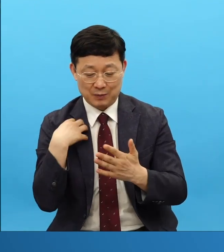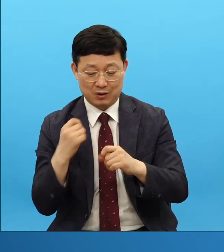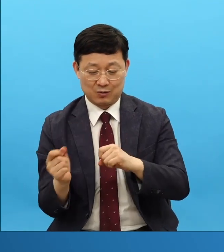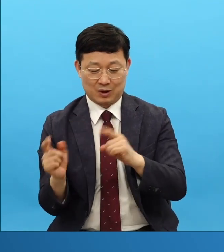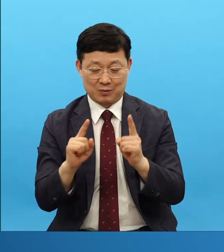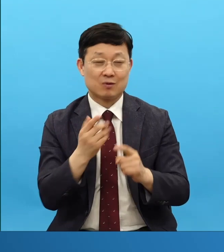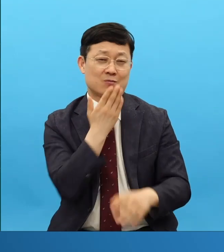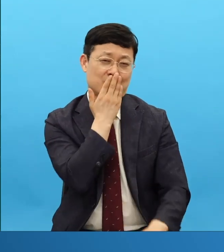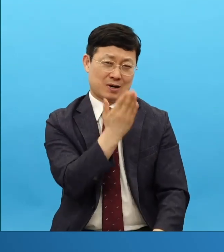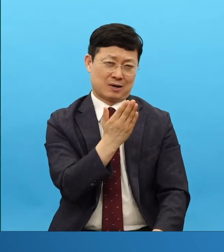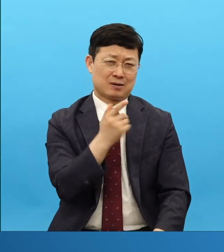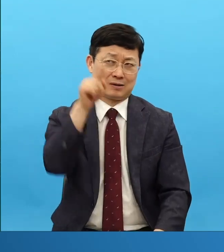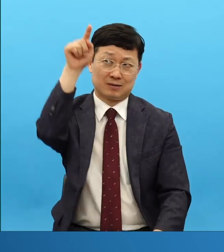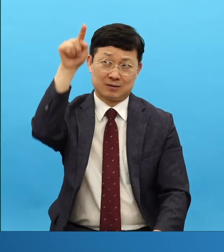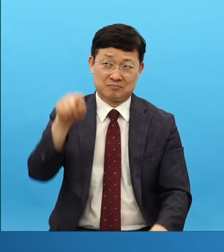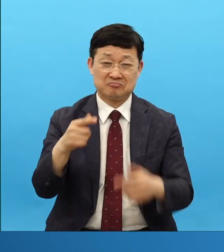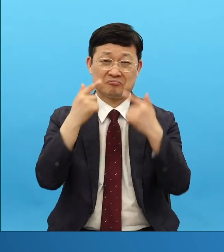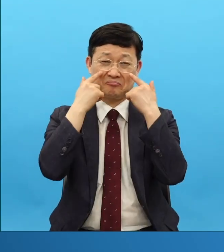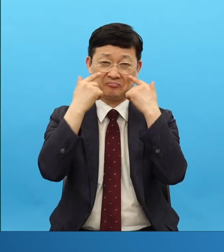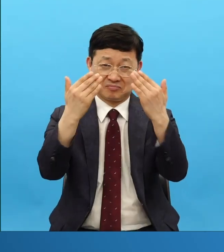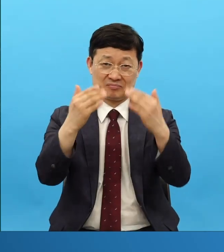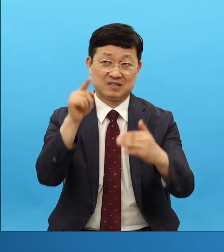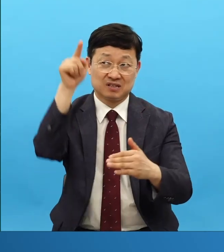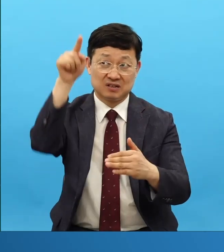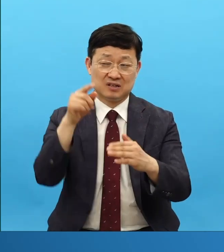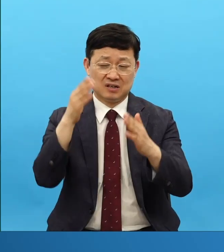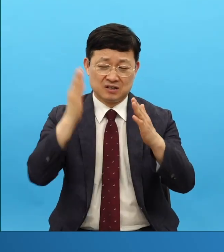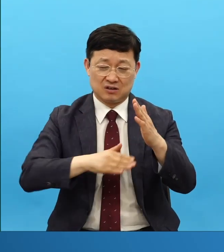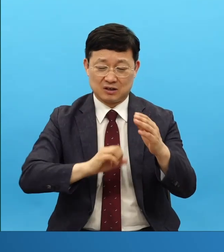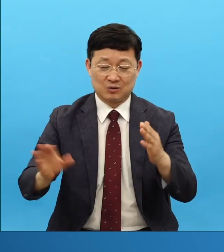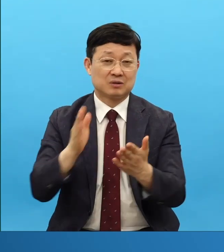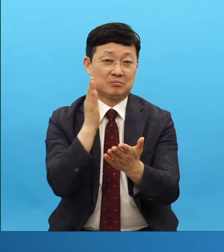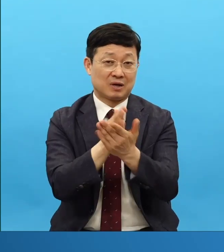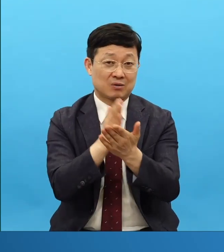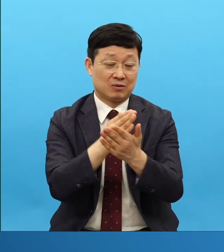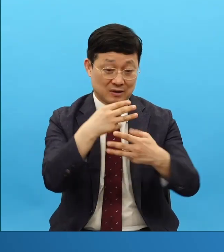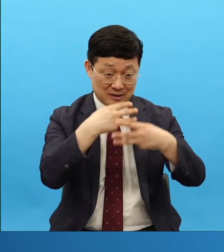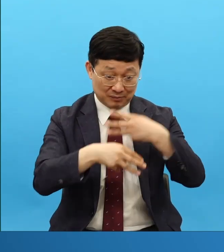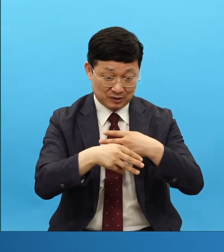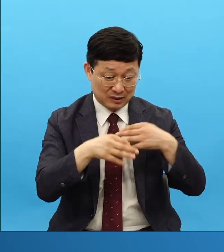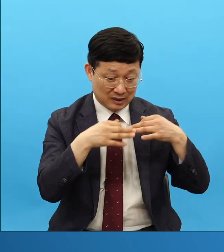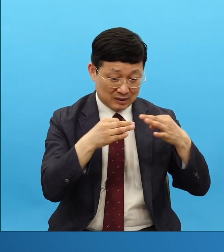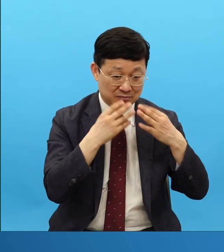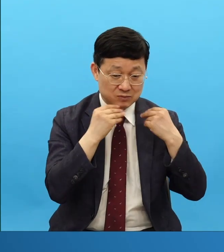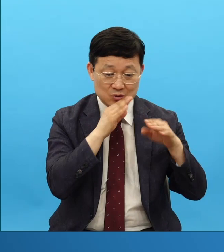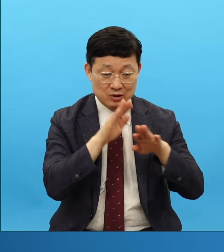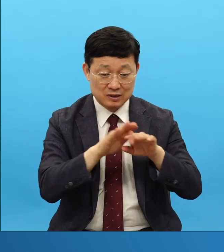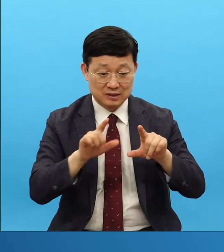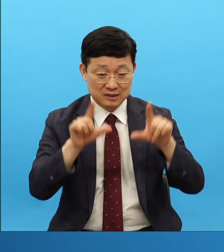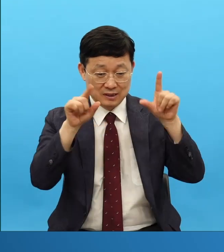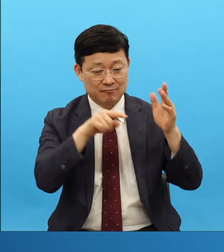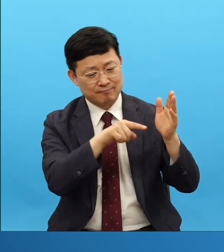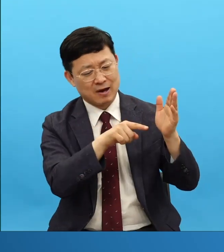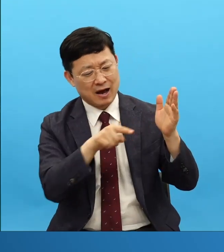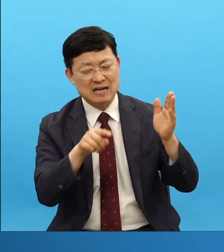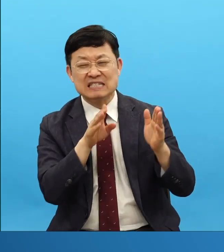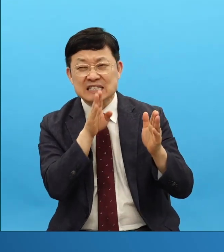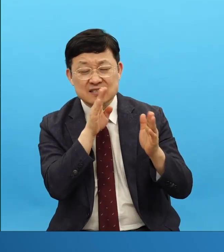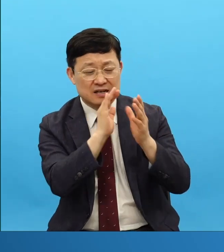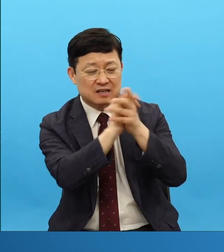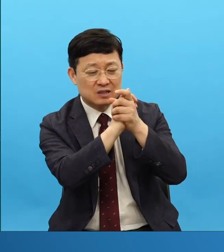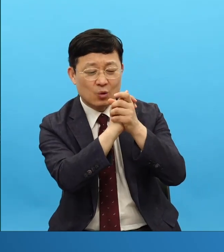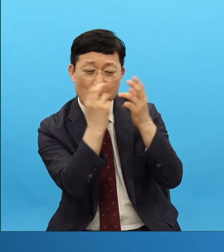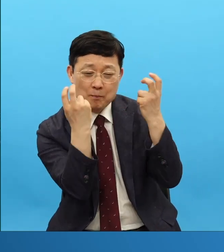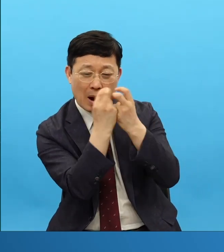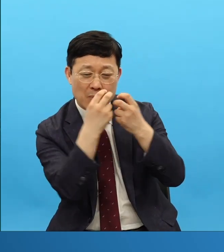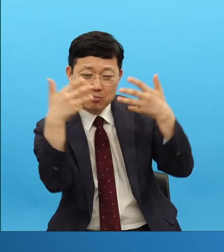확실합니다. It's a sure thing. 절대로 놓치면 안 돼. 그래서 렘넌트들 금토시대에서 토요일 날 이게 프로그램하면서요. 실제 기도하도록 만들어요. Never